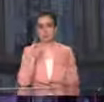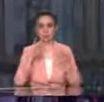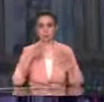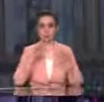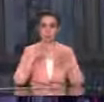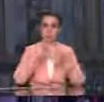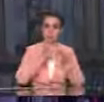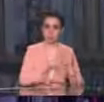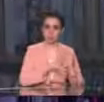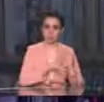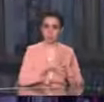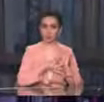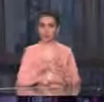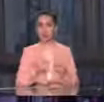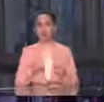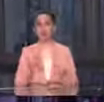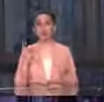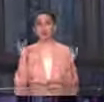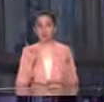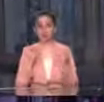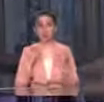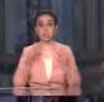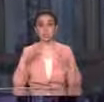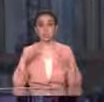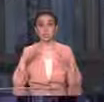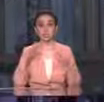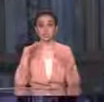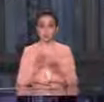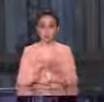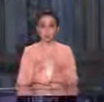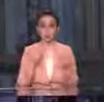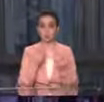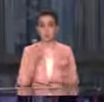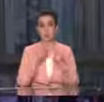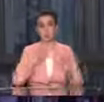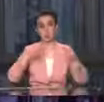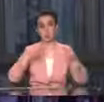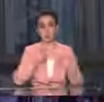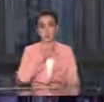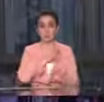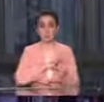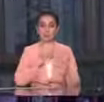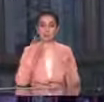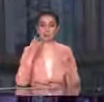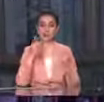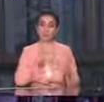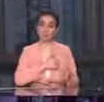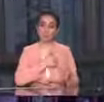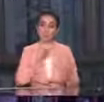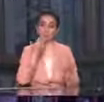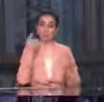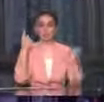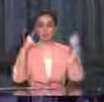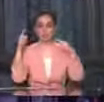предложения например желая долгого творческого долголетия хорошо было бы использовать изменить на желаю долгого